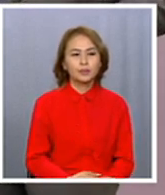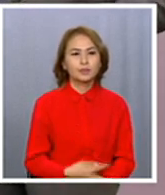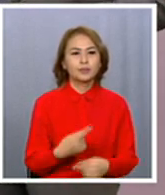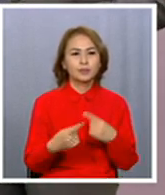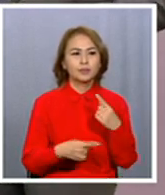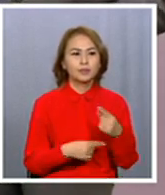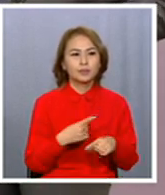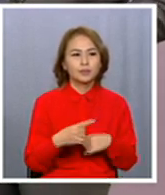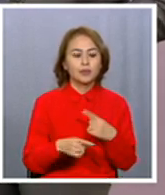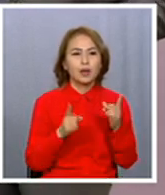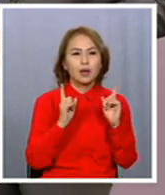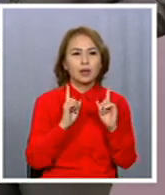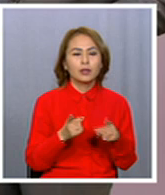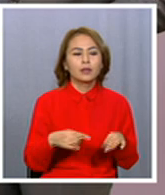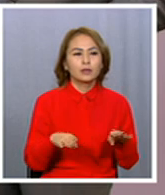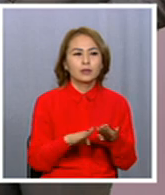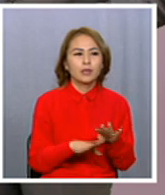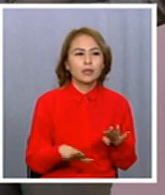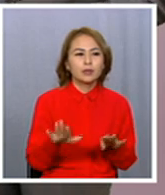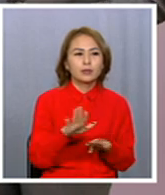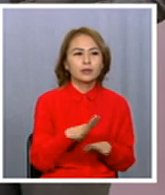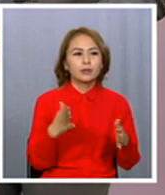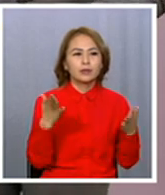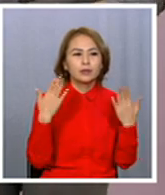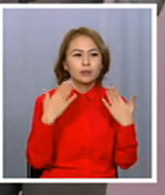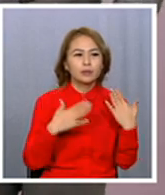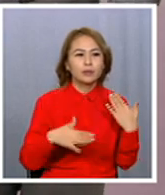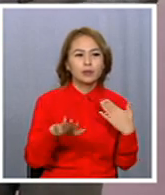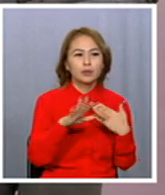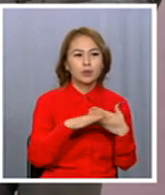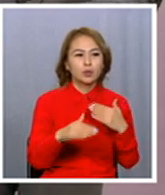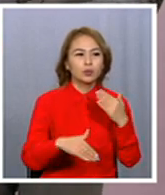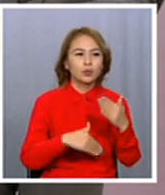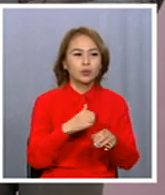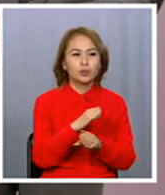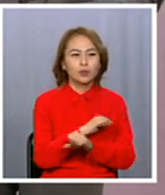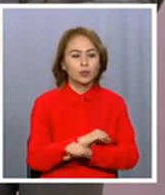– табиғат аясында демалғанда суға түсуге болмайды.